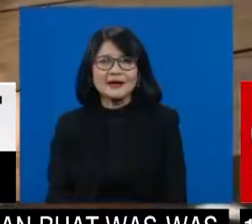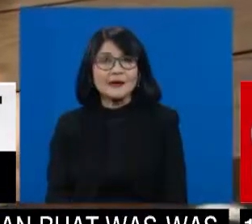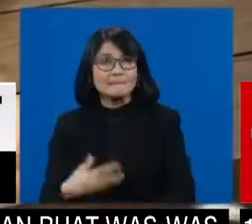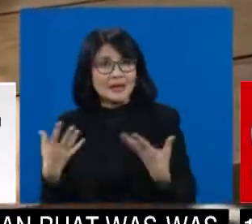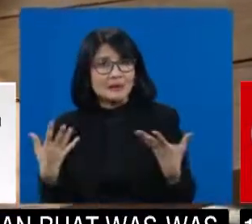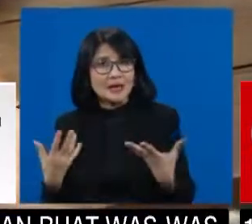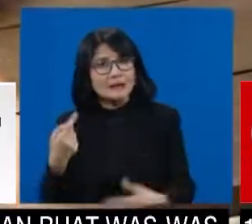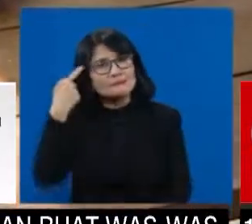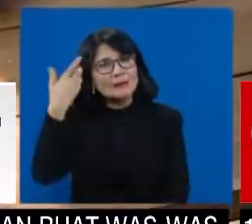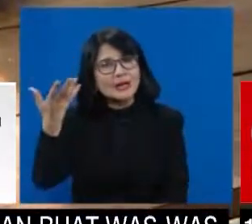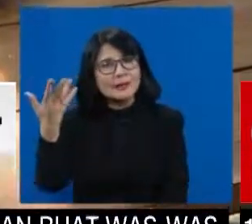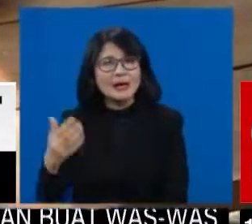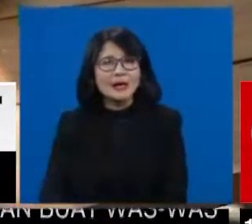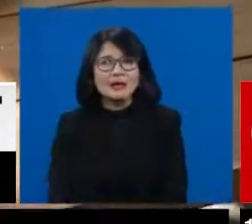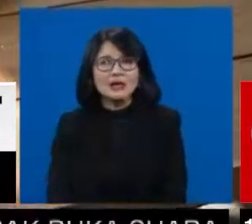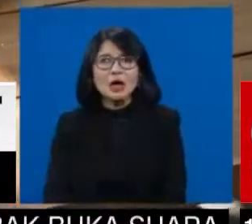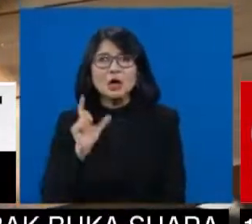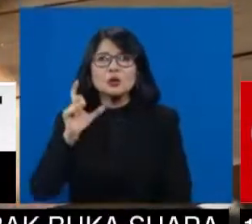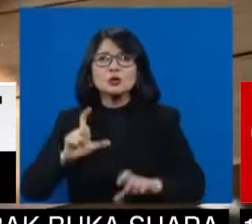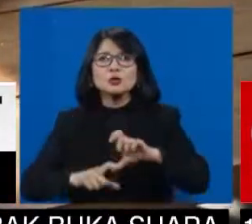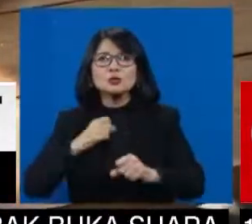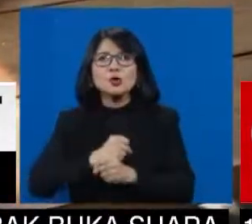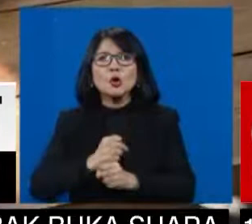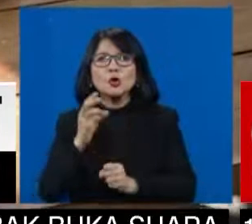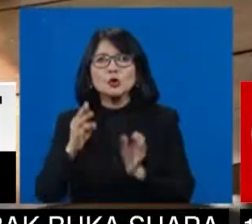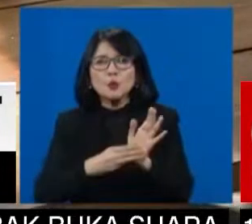apa? Untuk sorghum sendiri ini